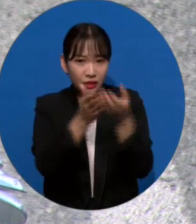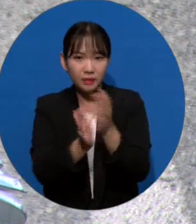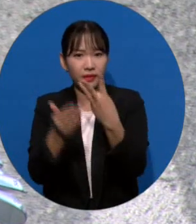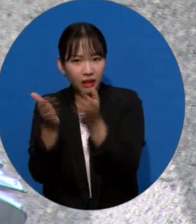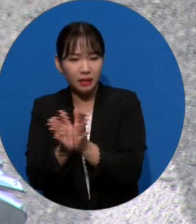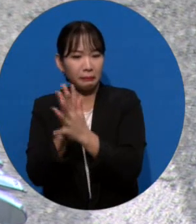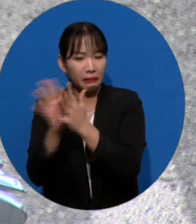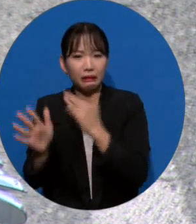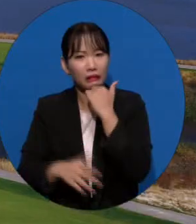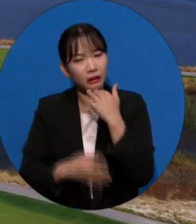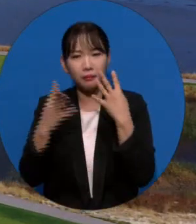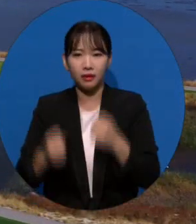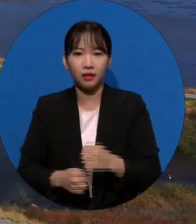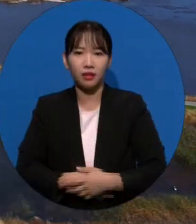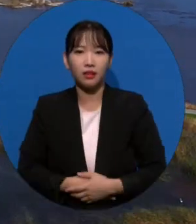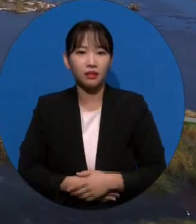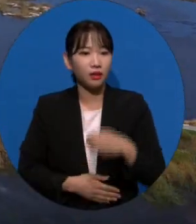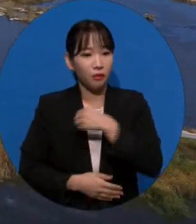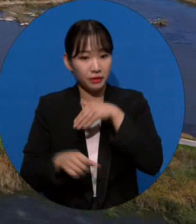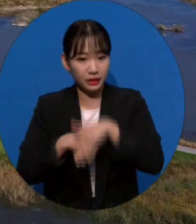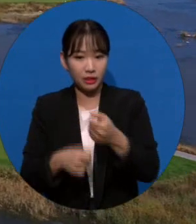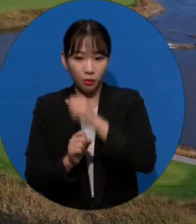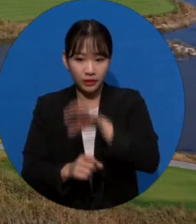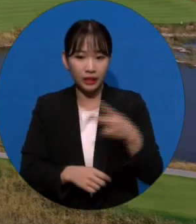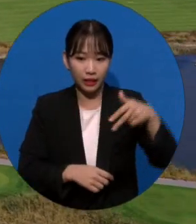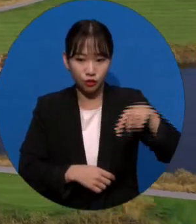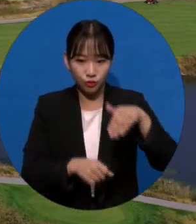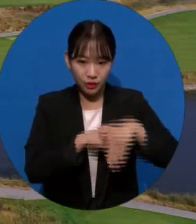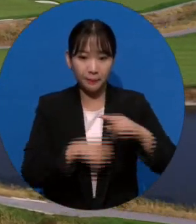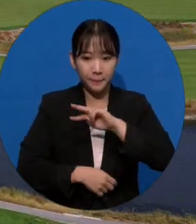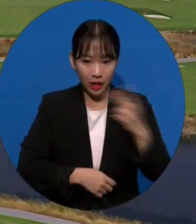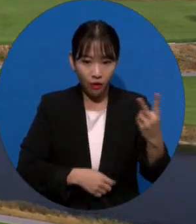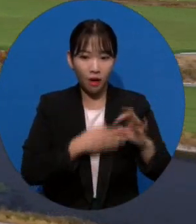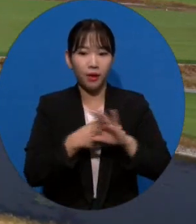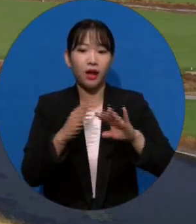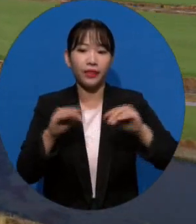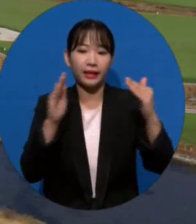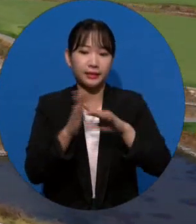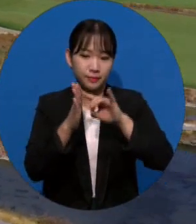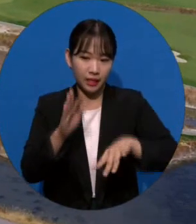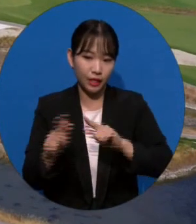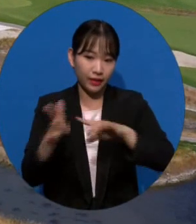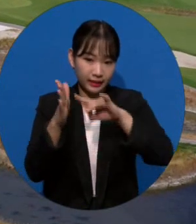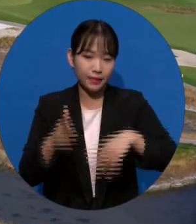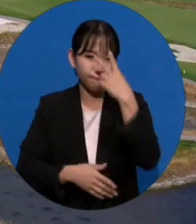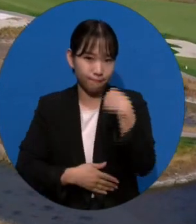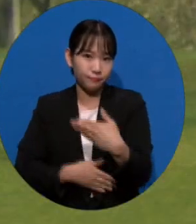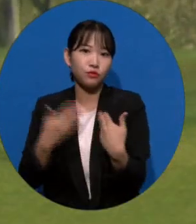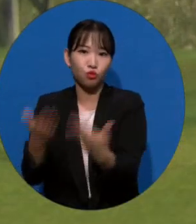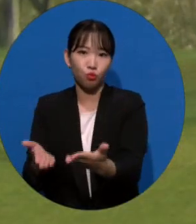나니까 여기 되요 회원제 골프장이 대중제 로 전환할 경우 부동산 셀은 각종 세금을 감면